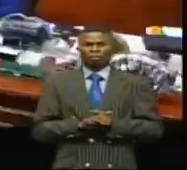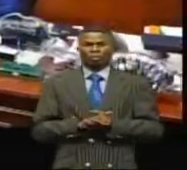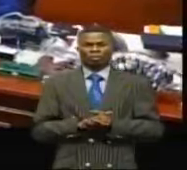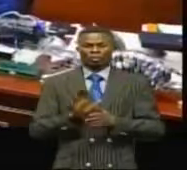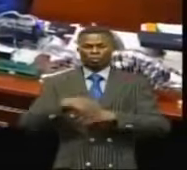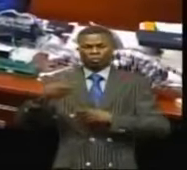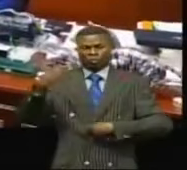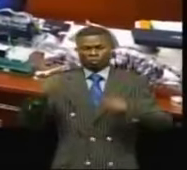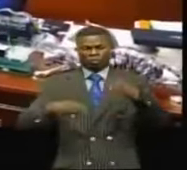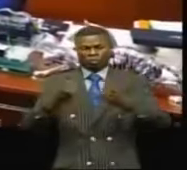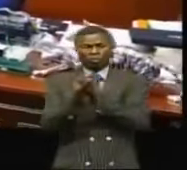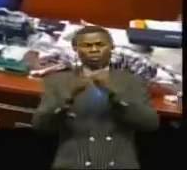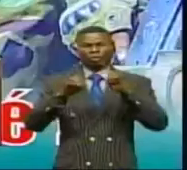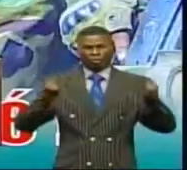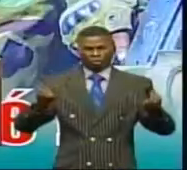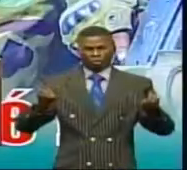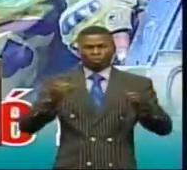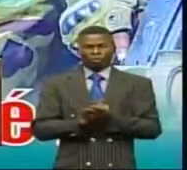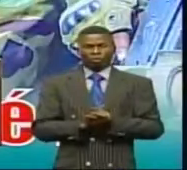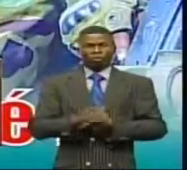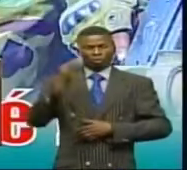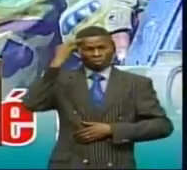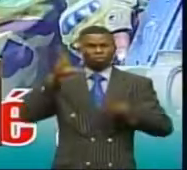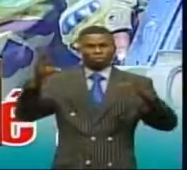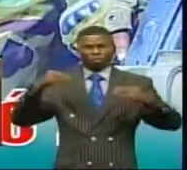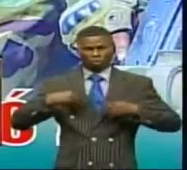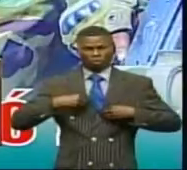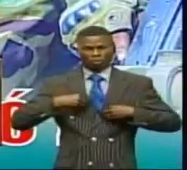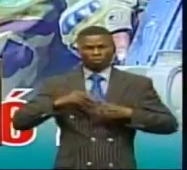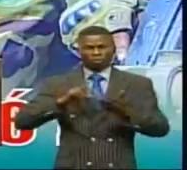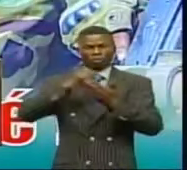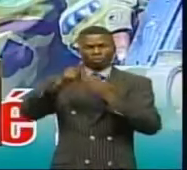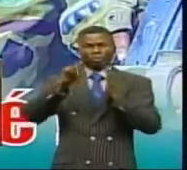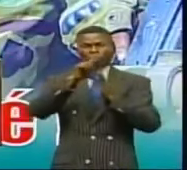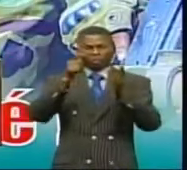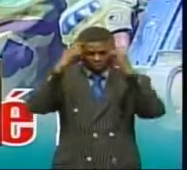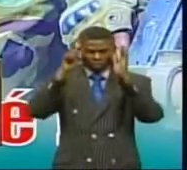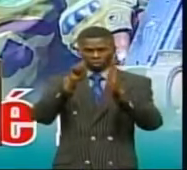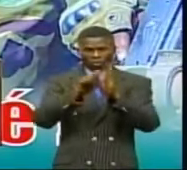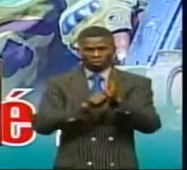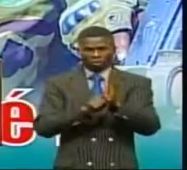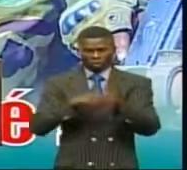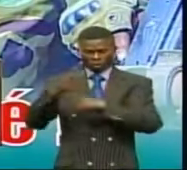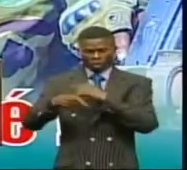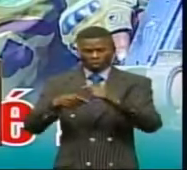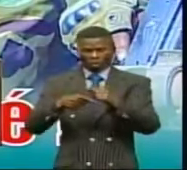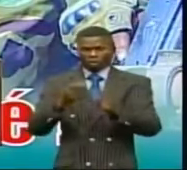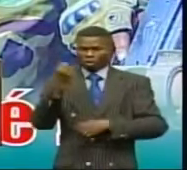Après débat et délibération, le Conseil a adopté ce projet de décret. Commencée à